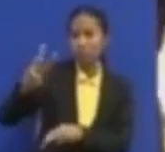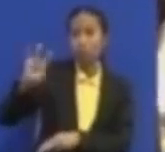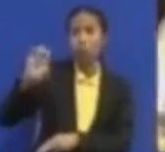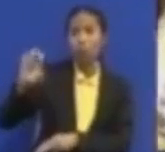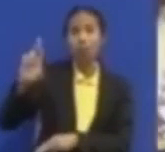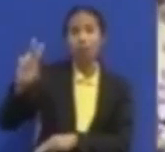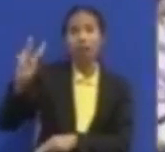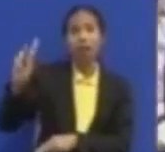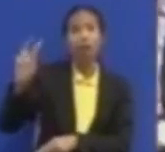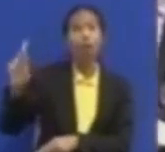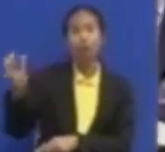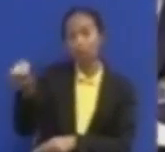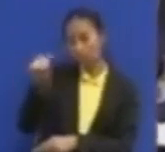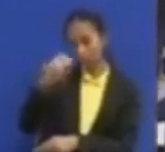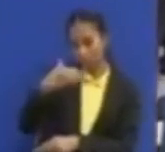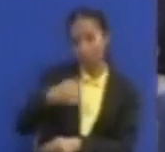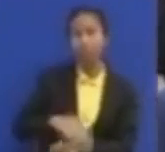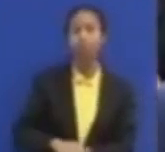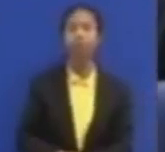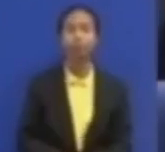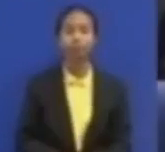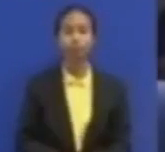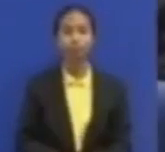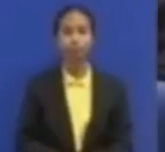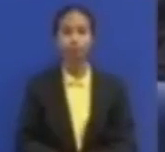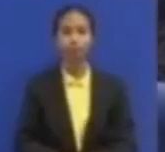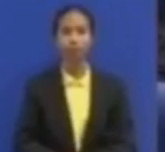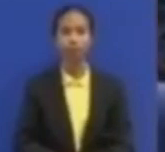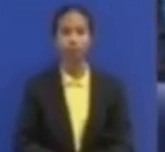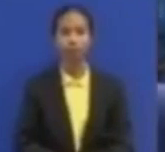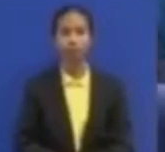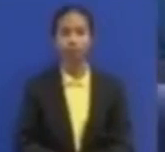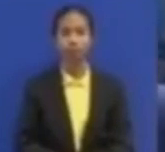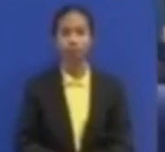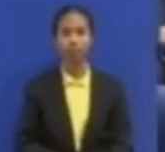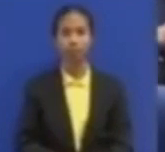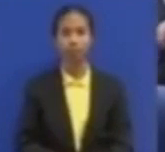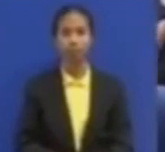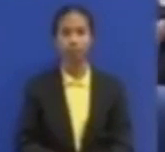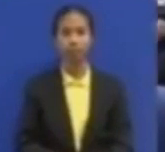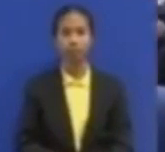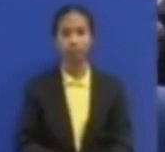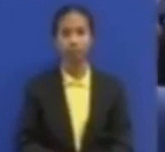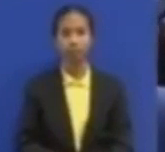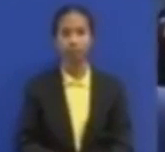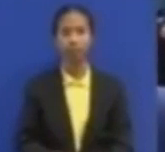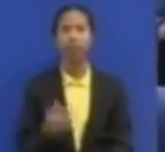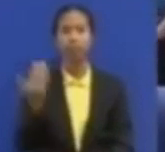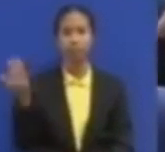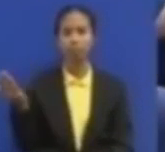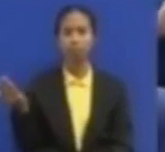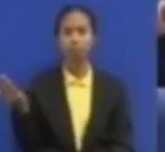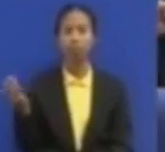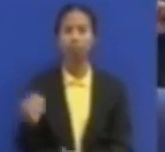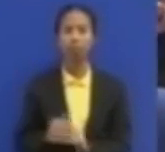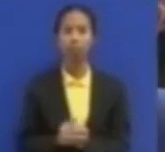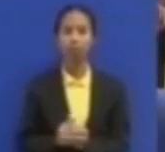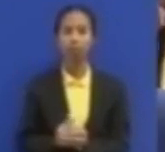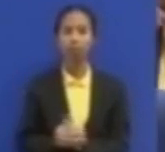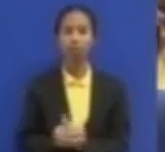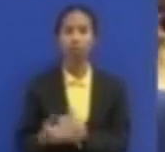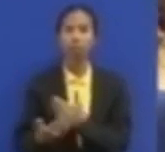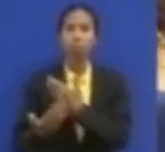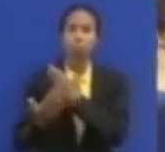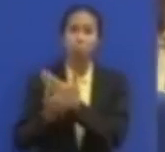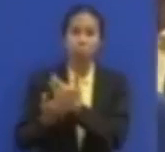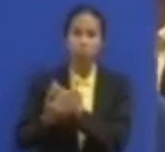ไม่เถียงท่านนะครับเพราะว่าท่านวีรกรท่านทักท้วงใน